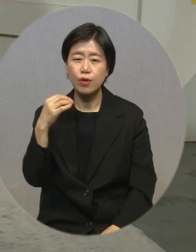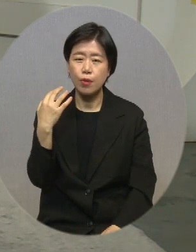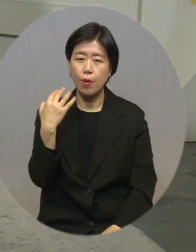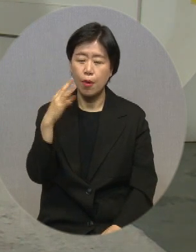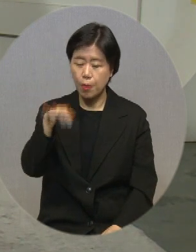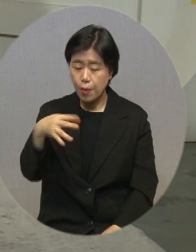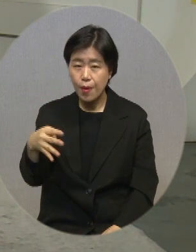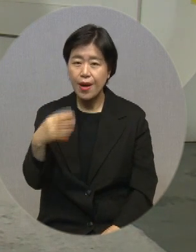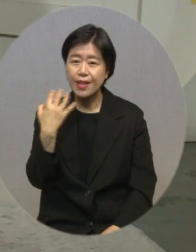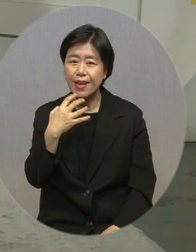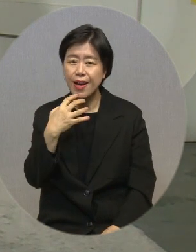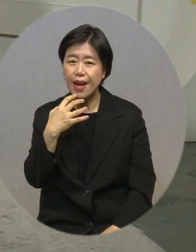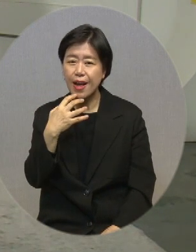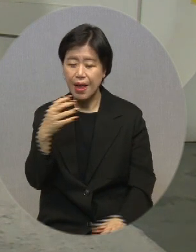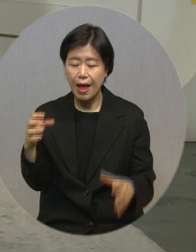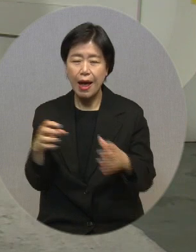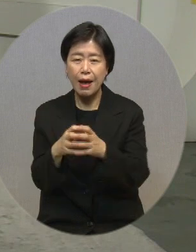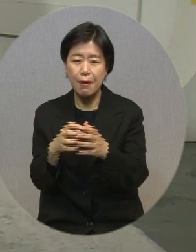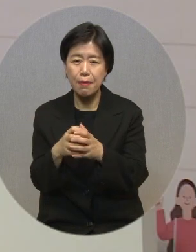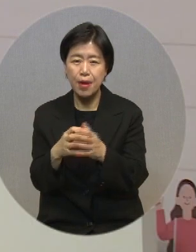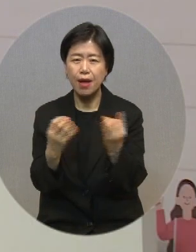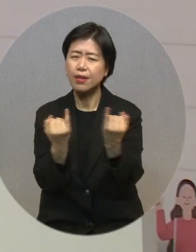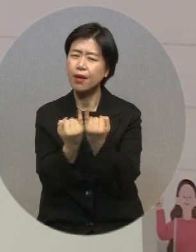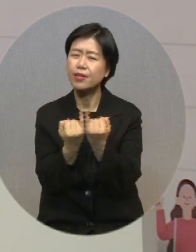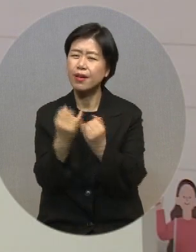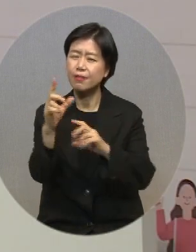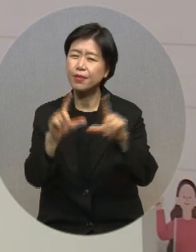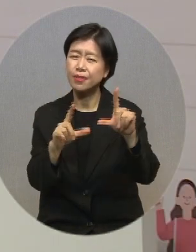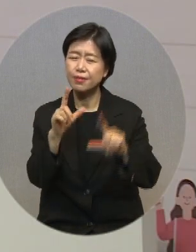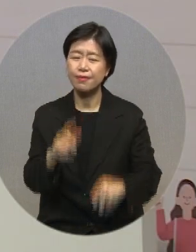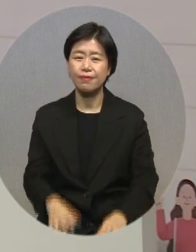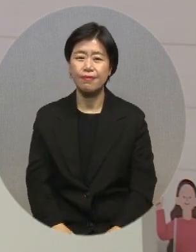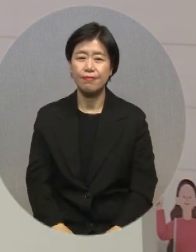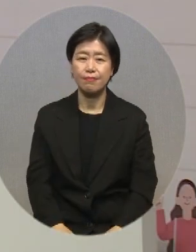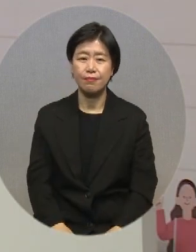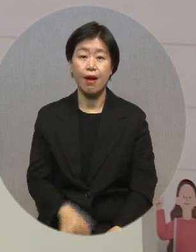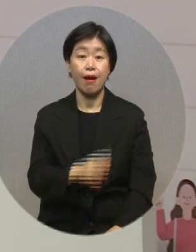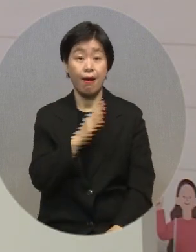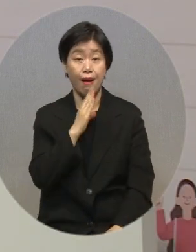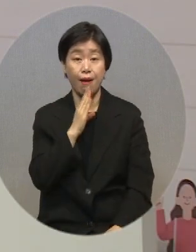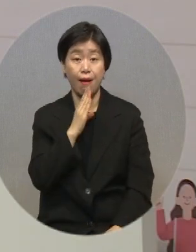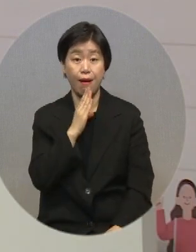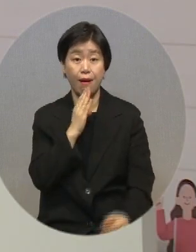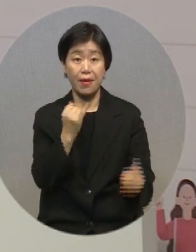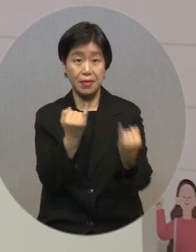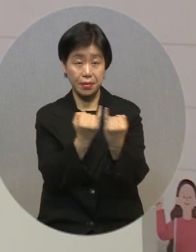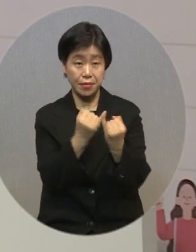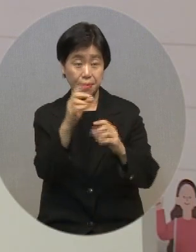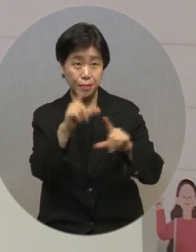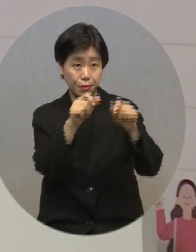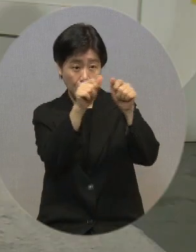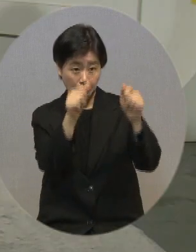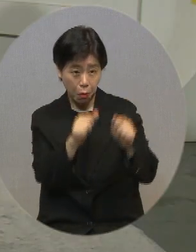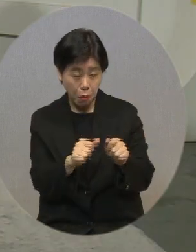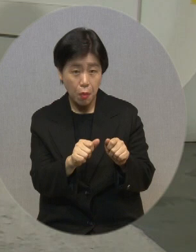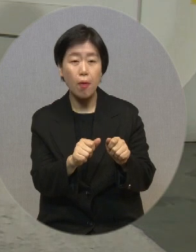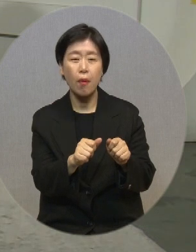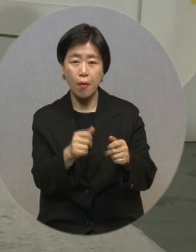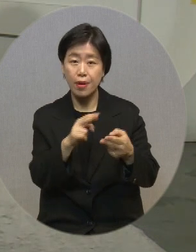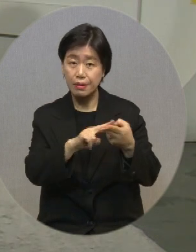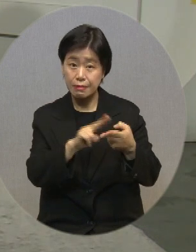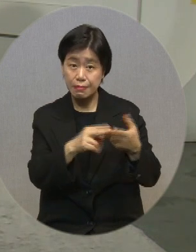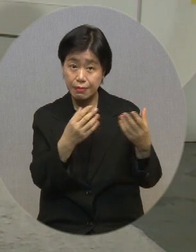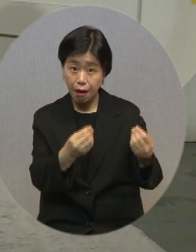합쳐진 여자아이 캐릭터예요. 아, 여성을 상징하는 네. 네, 그런 캐릭터라고 그래요?